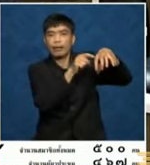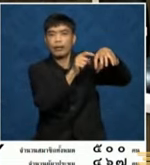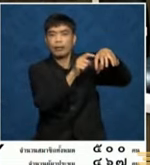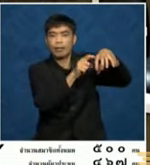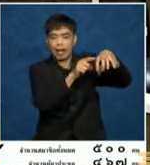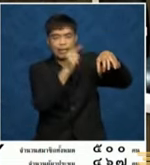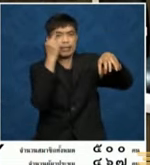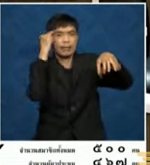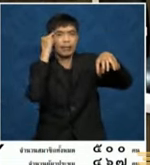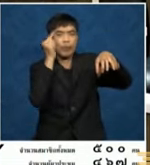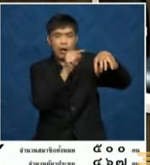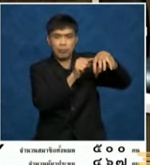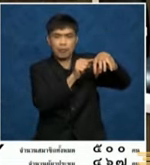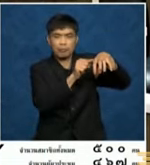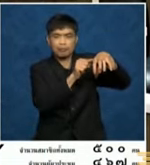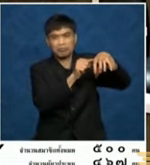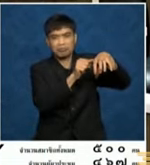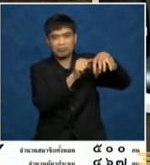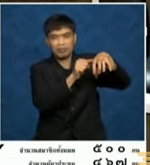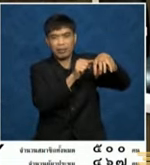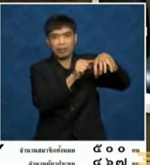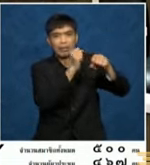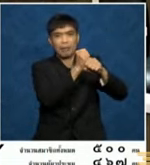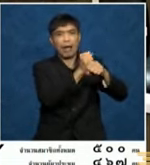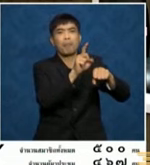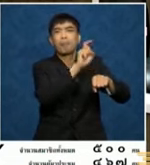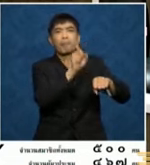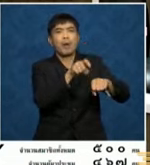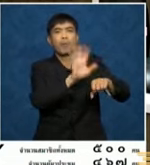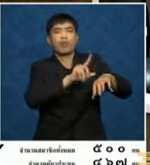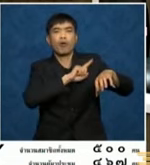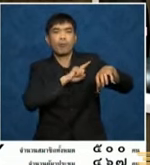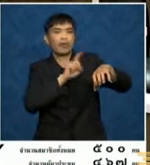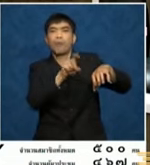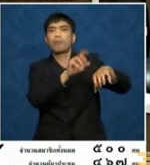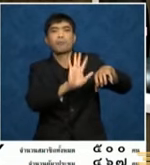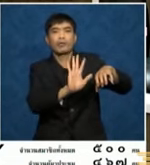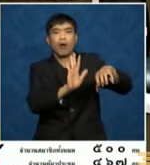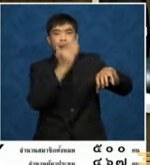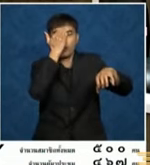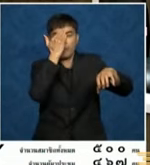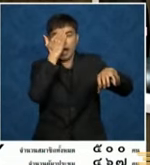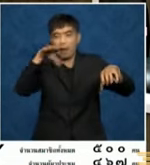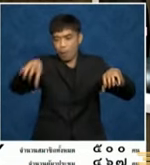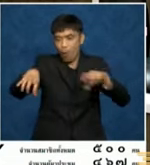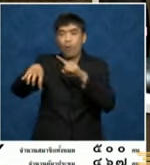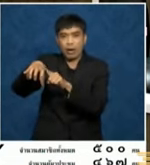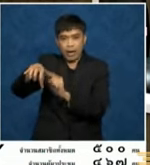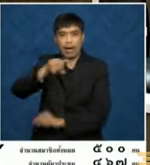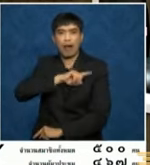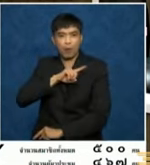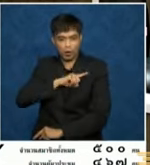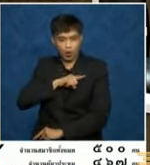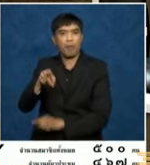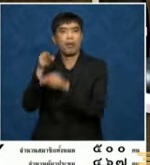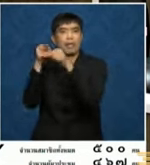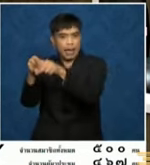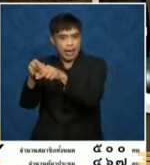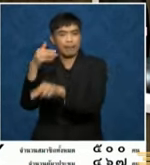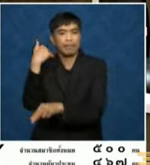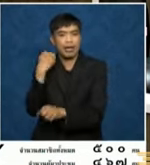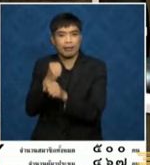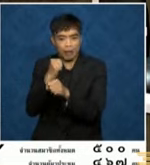านไม่น่าจะมีภารกิจอย่างนี้ในการปฏิบัติการในพื้นที่เพราะหน่วยปฏิบัติการในพื้นที่เขาจะต้องทำอยู่แล้ว